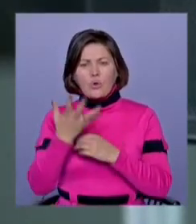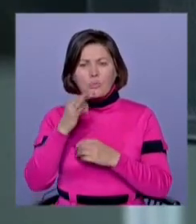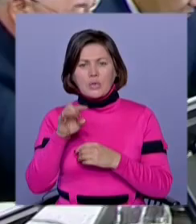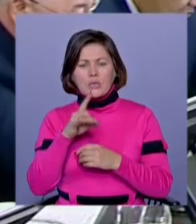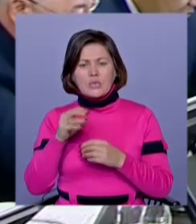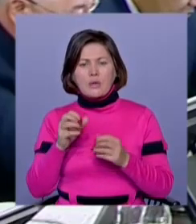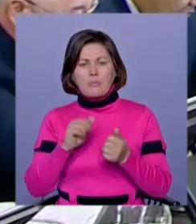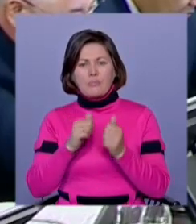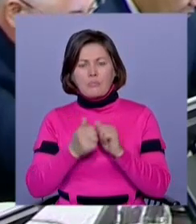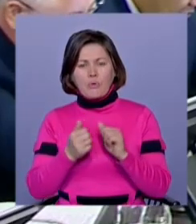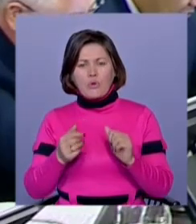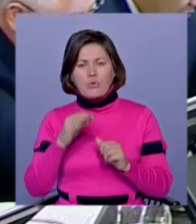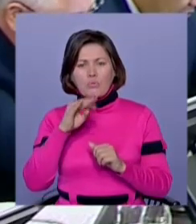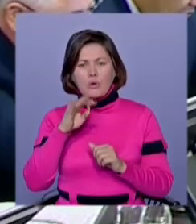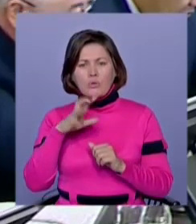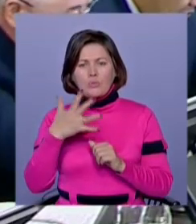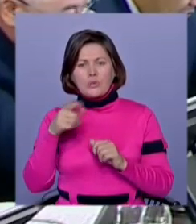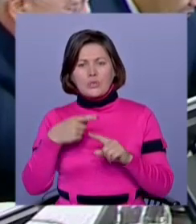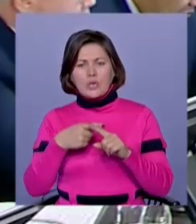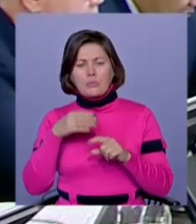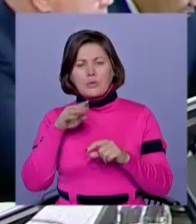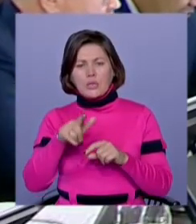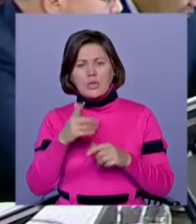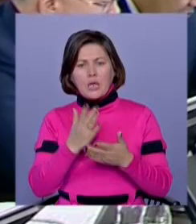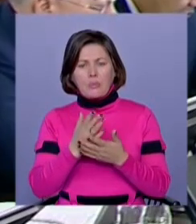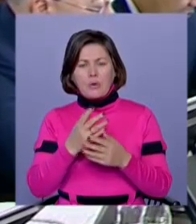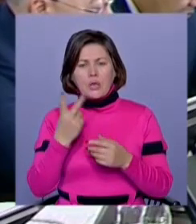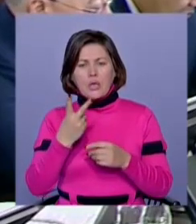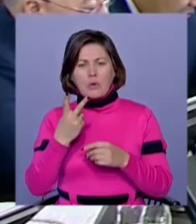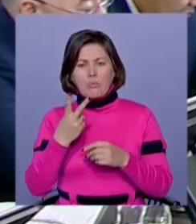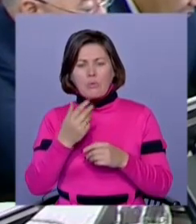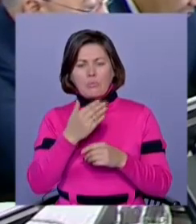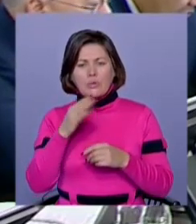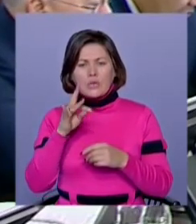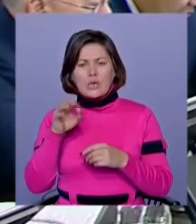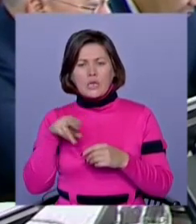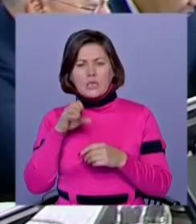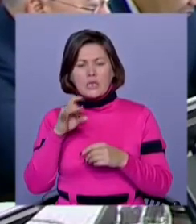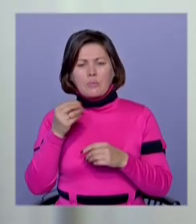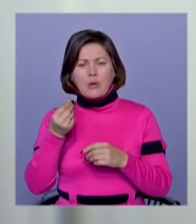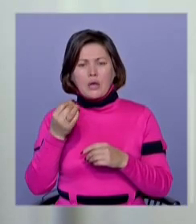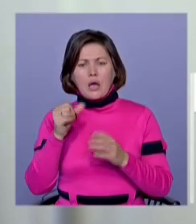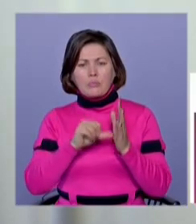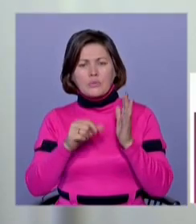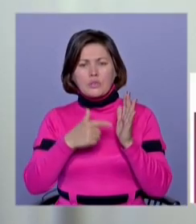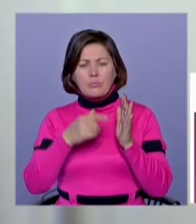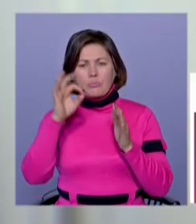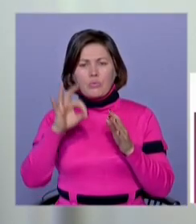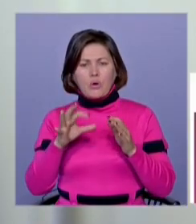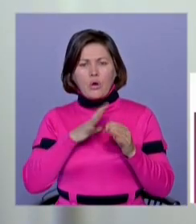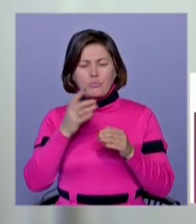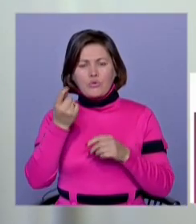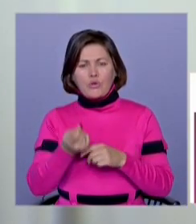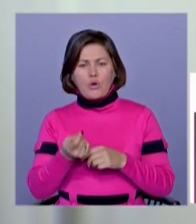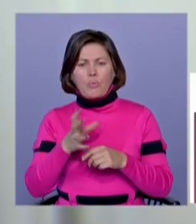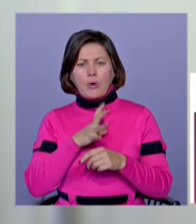ол Шубаркөлдің бағасы 5,5 мың теңге. Екіншісі, трейдер бағаны 60-70 пайызға